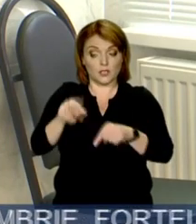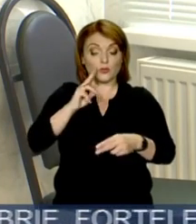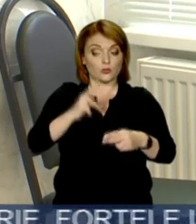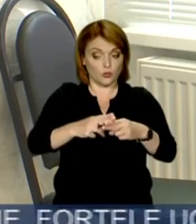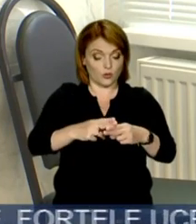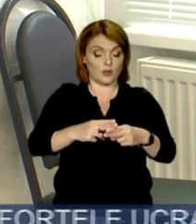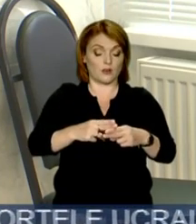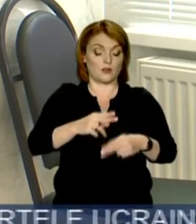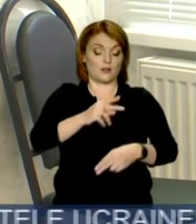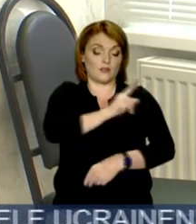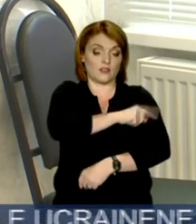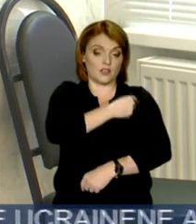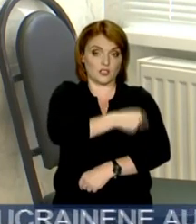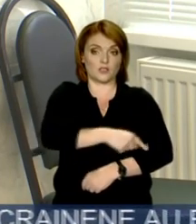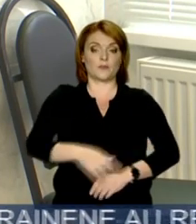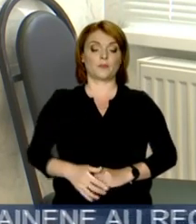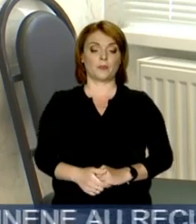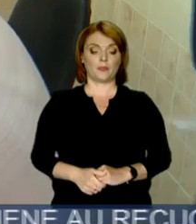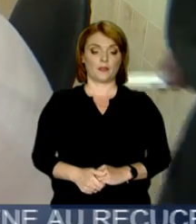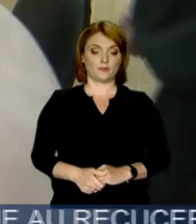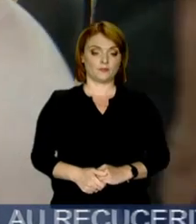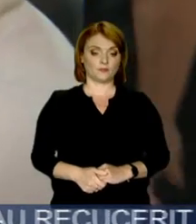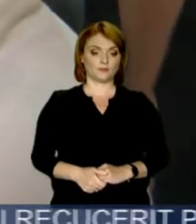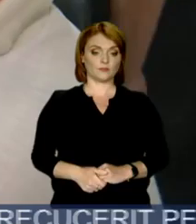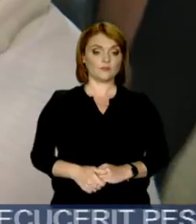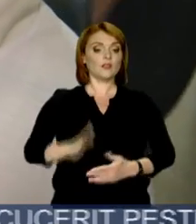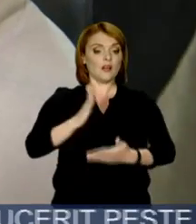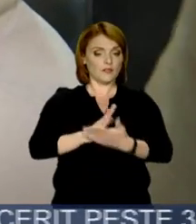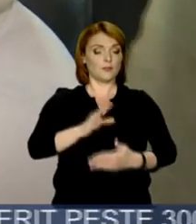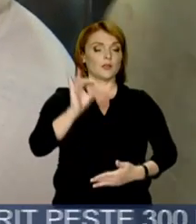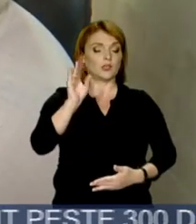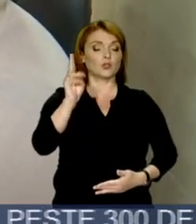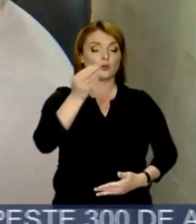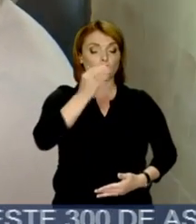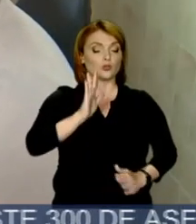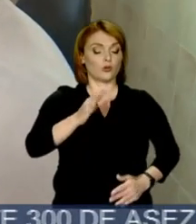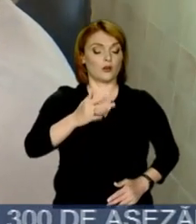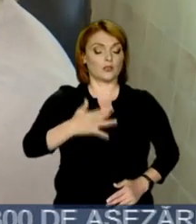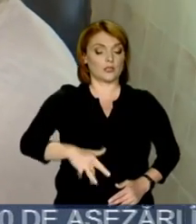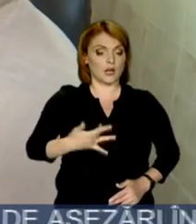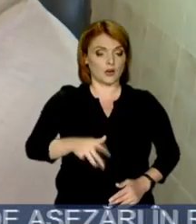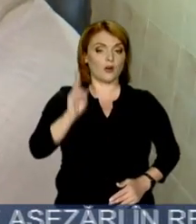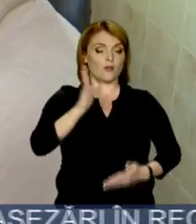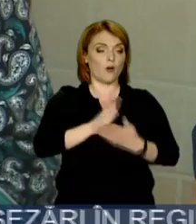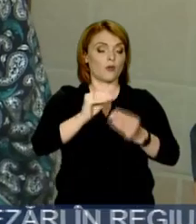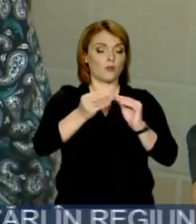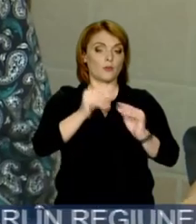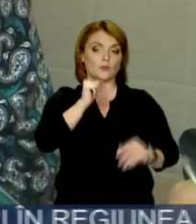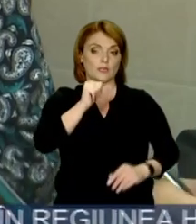produse. Și avem și la dietă, care e cu zahărul și dăm fără